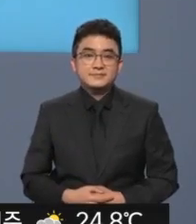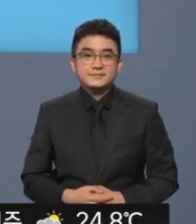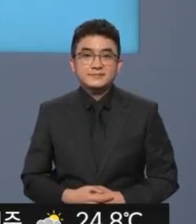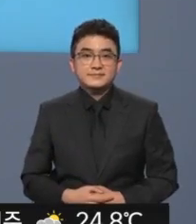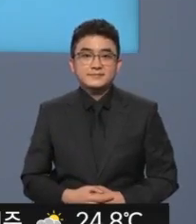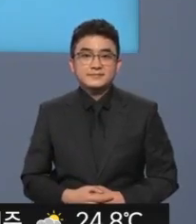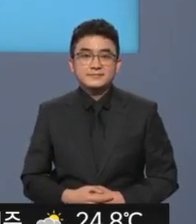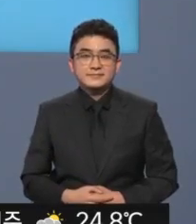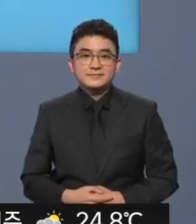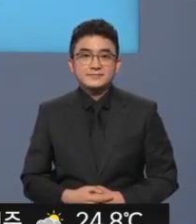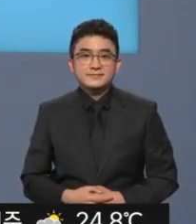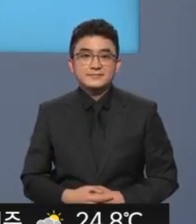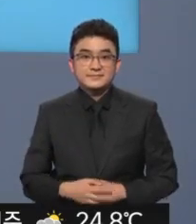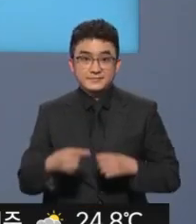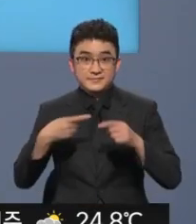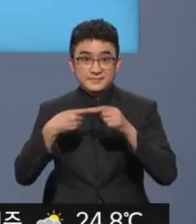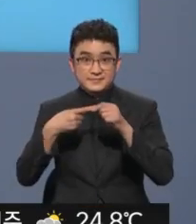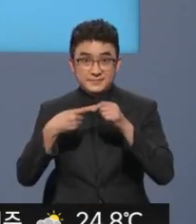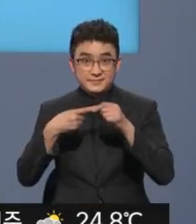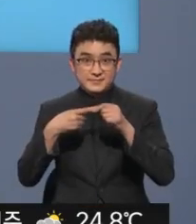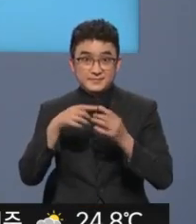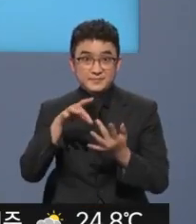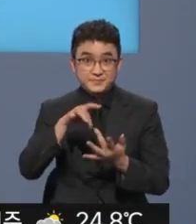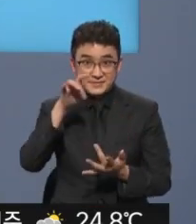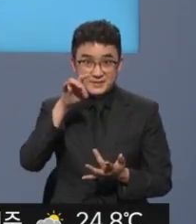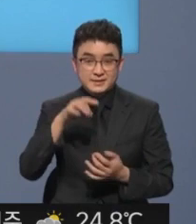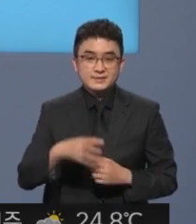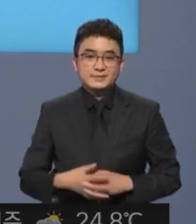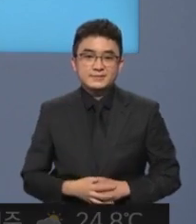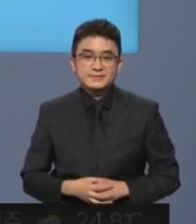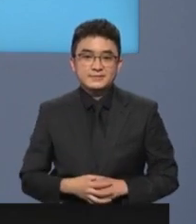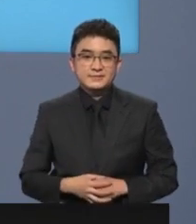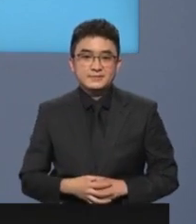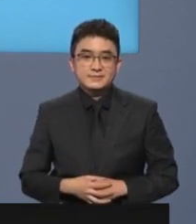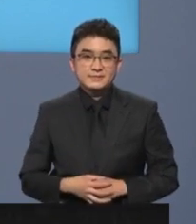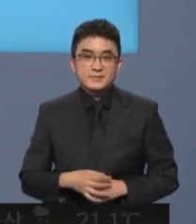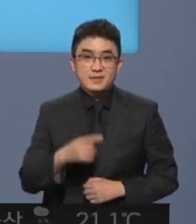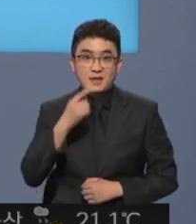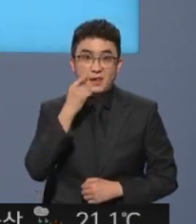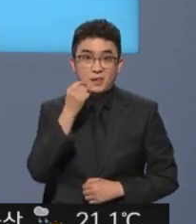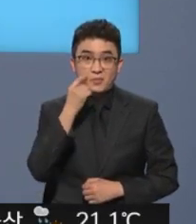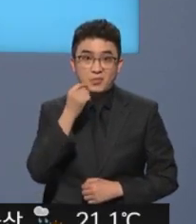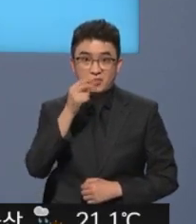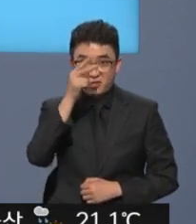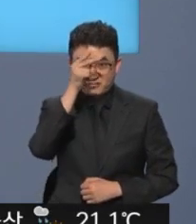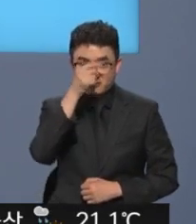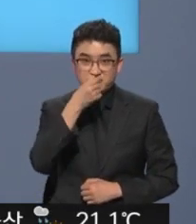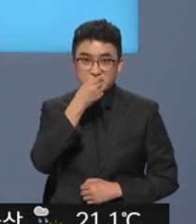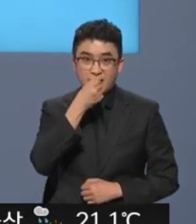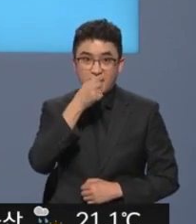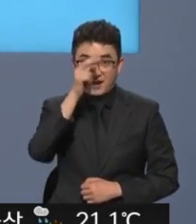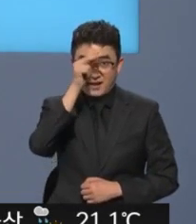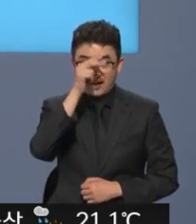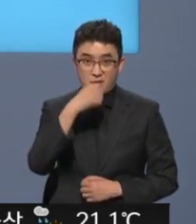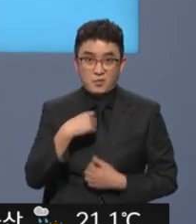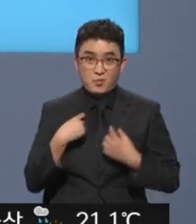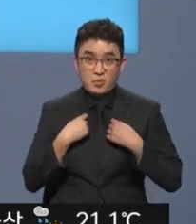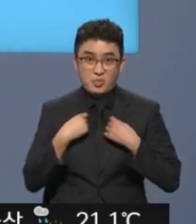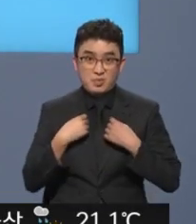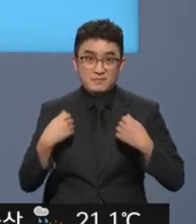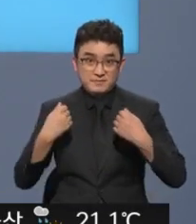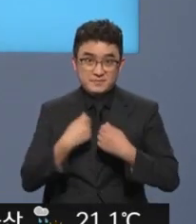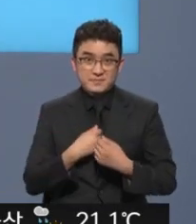집중해 주시죠 첫 번째 픽은요 순사 옷 입고 정동길 서울시가 지난 주말 우리나라